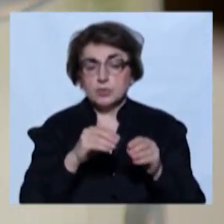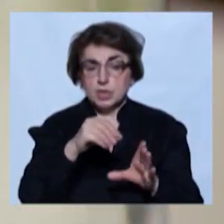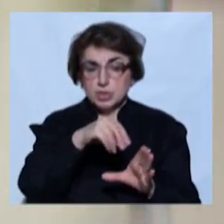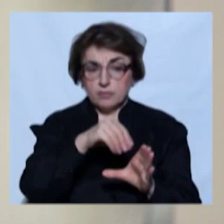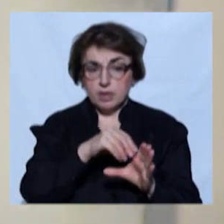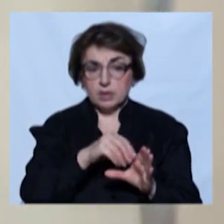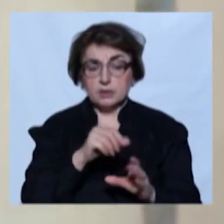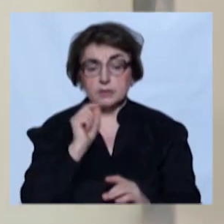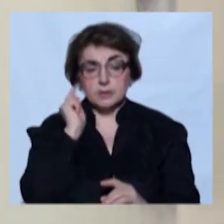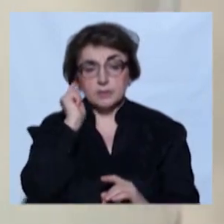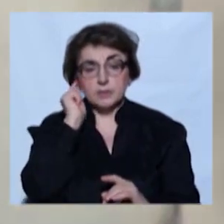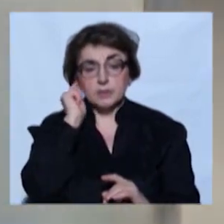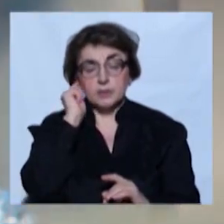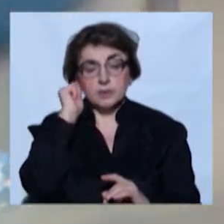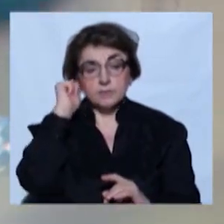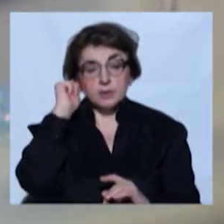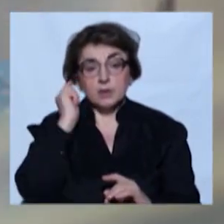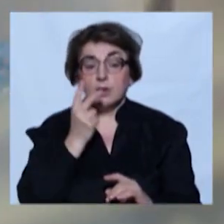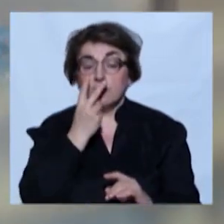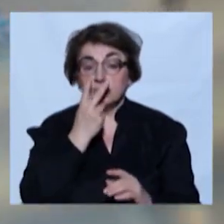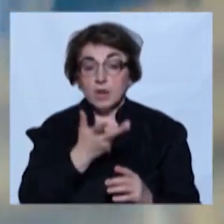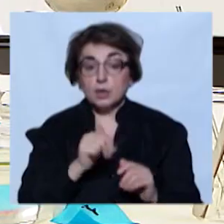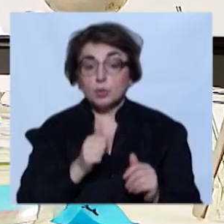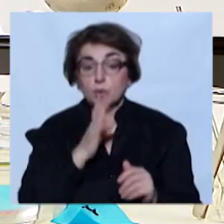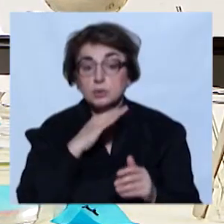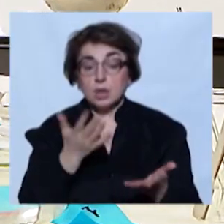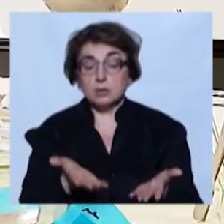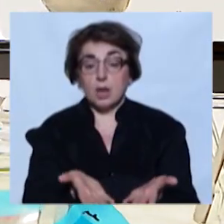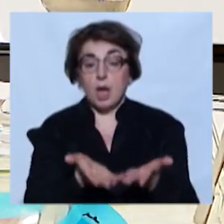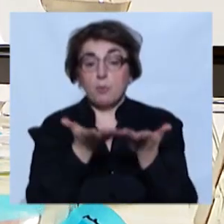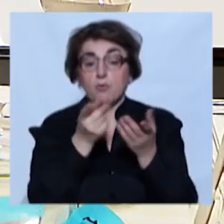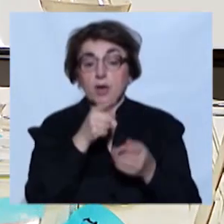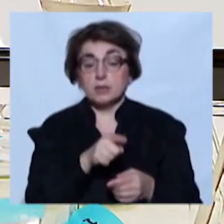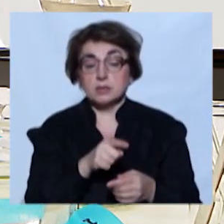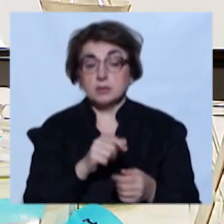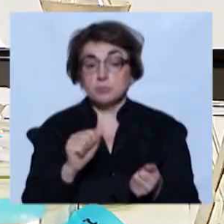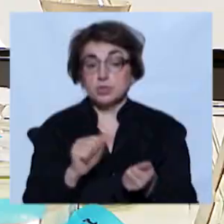ჩავყაროთ და ვნახოთ ახლა რამდენად შრალი ამოვა წყლიდან.